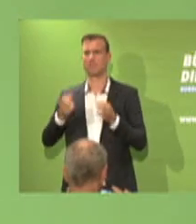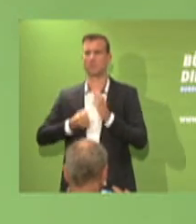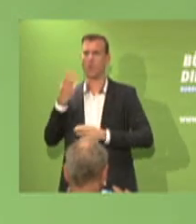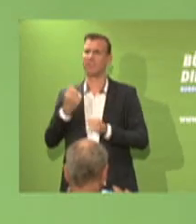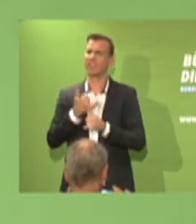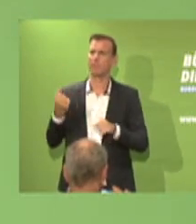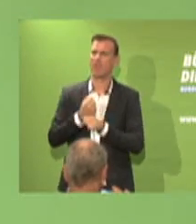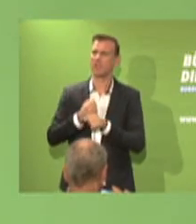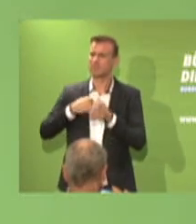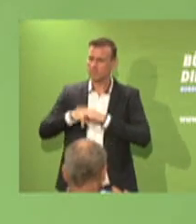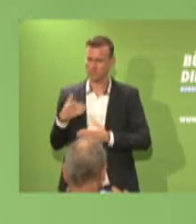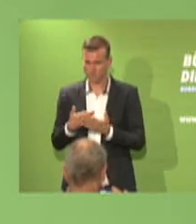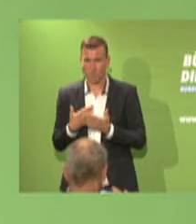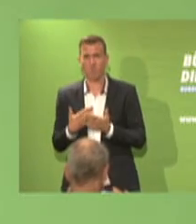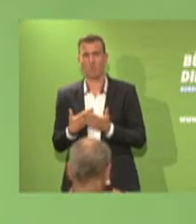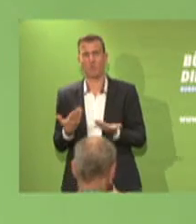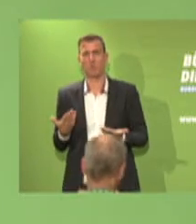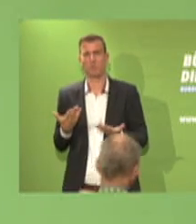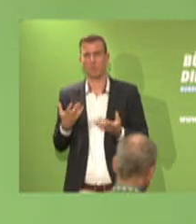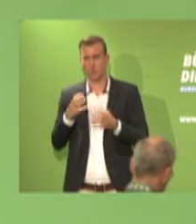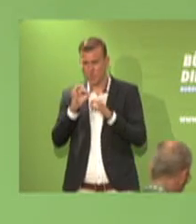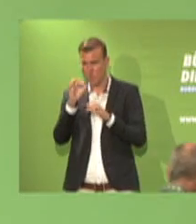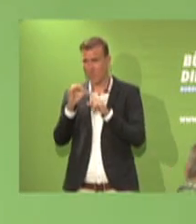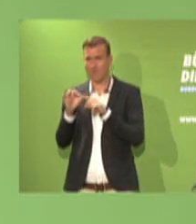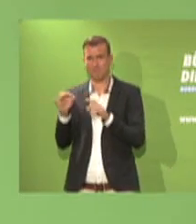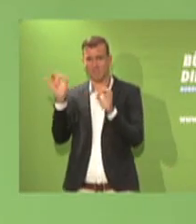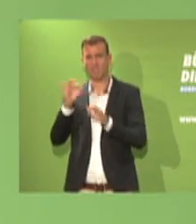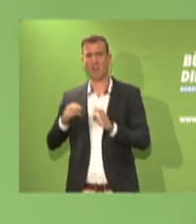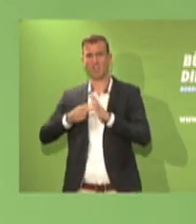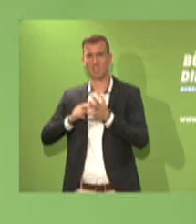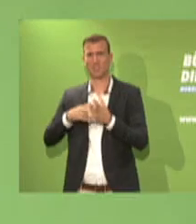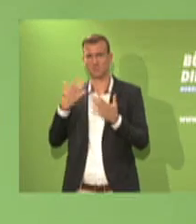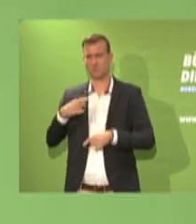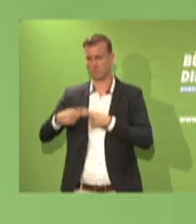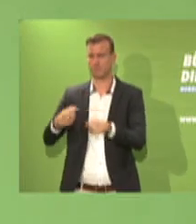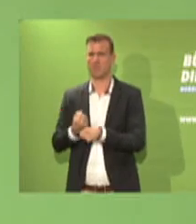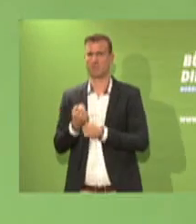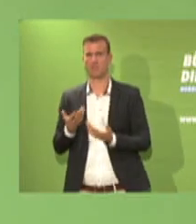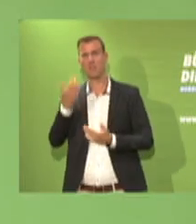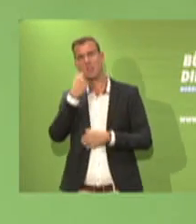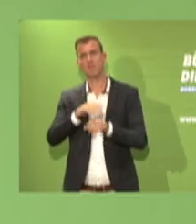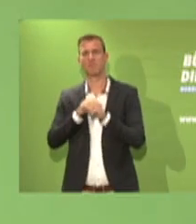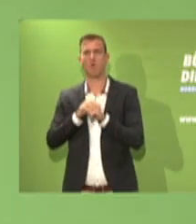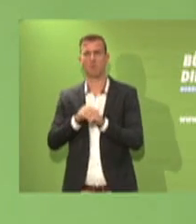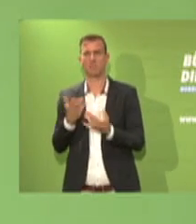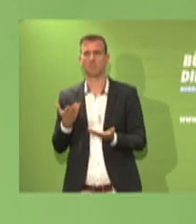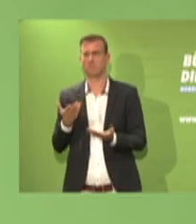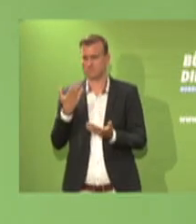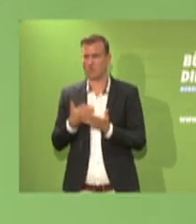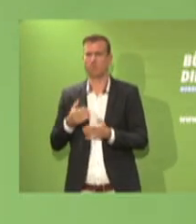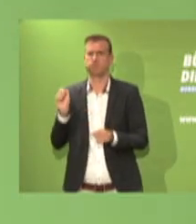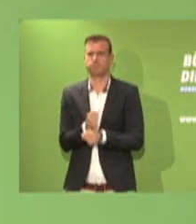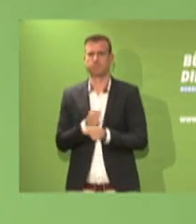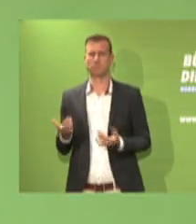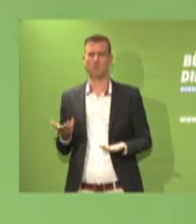die mit solchen Kugeln, mit solchen gefährlichen Techniken betrieben werden. Und liebe Freundinnen und Freunde, es kann nicht